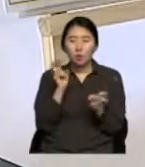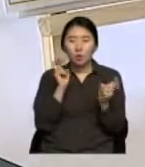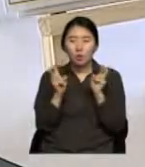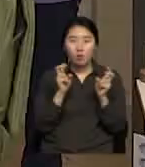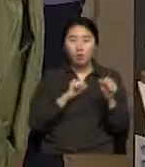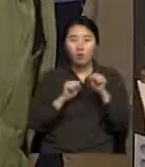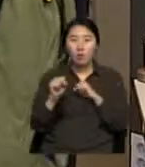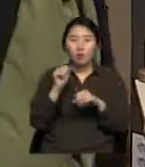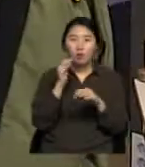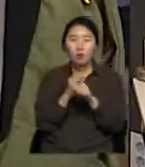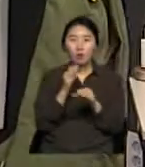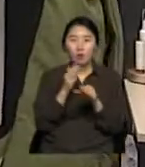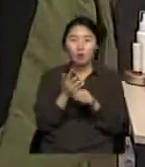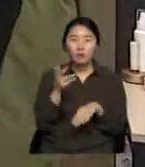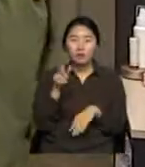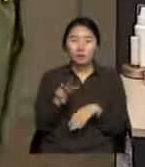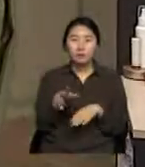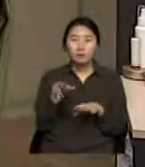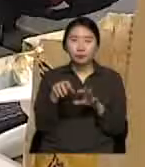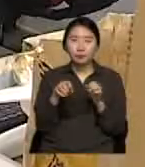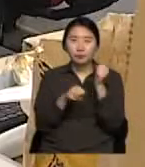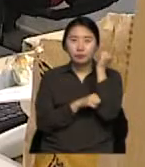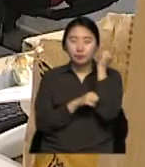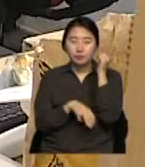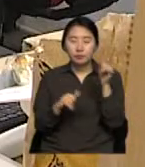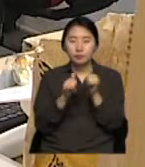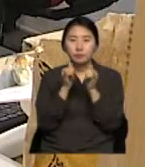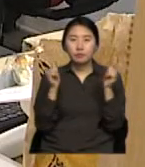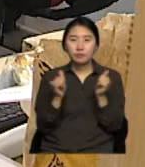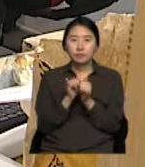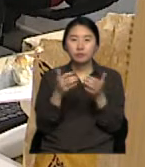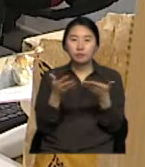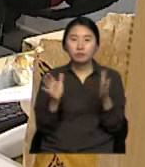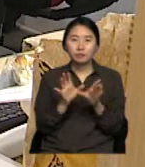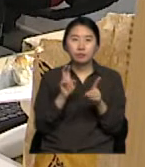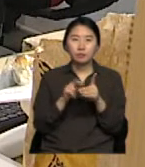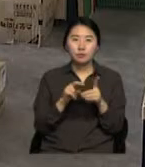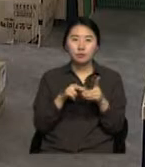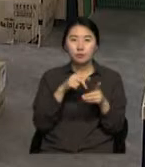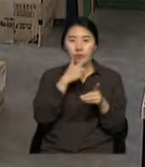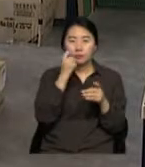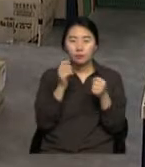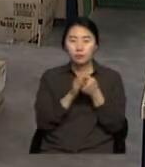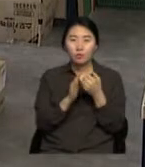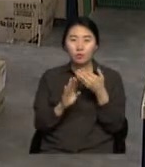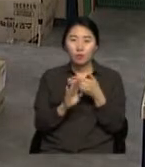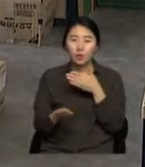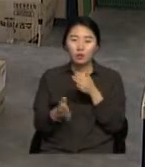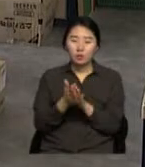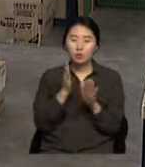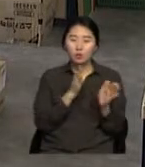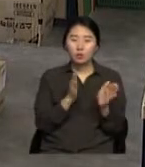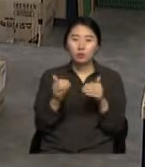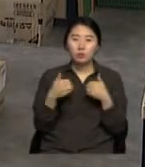활동하고 있습니다. 하지만 이를 뒷받침할 사회적 경제마을센터가 부족해 추후 시설